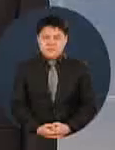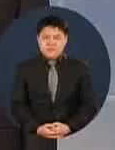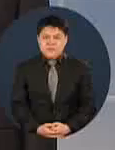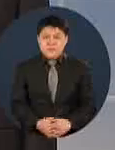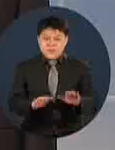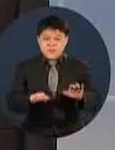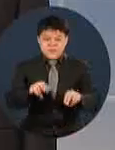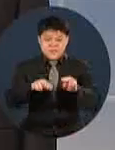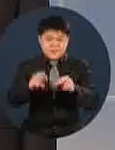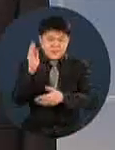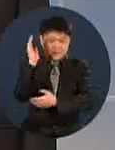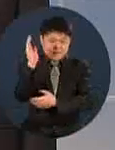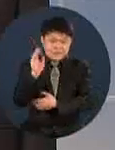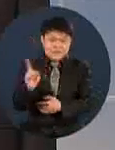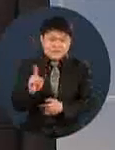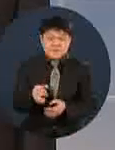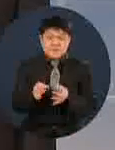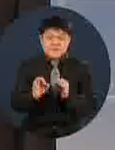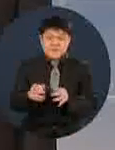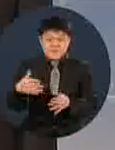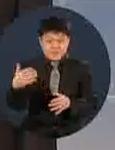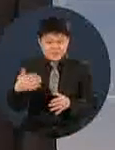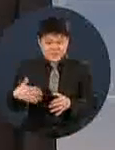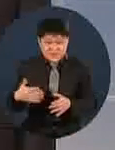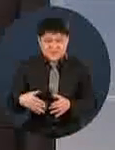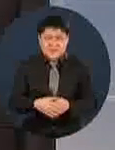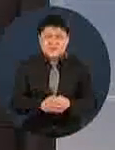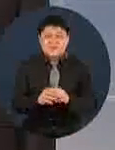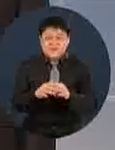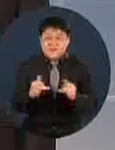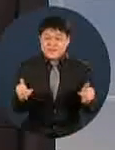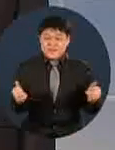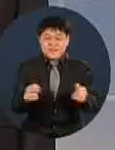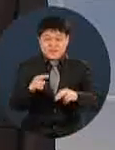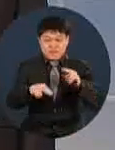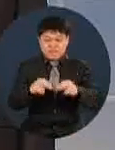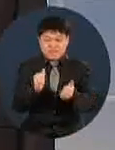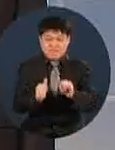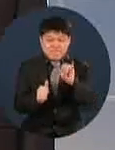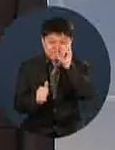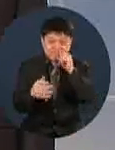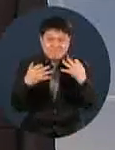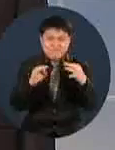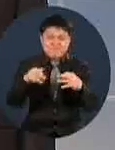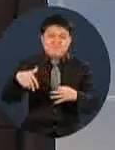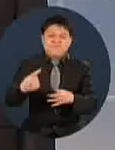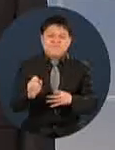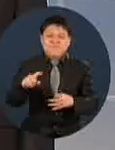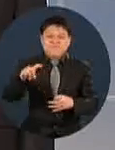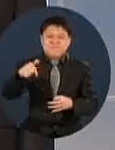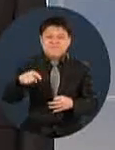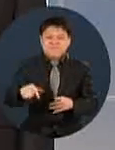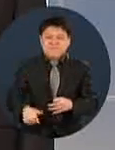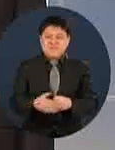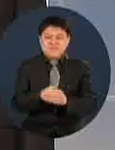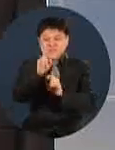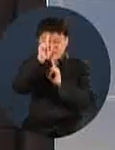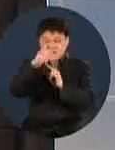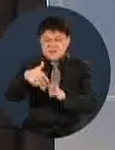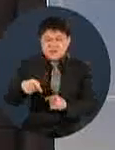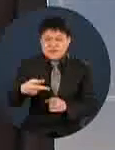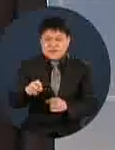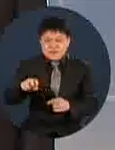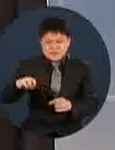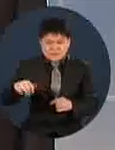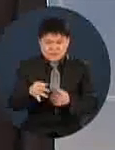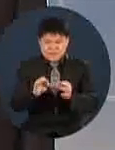네, 오늘의 수담 시간에는 아마 유전자끼리의 네, 대결인데요. 네, 오늘은 호수의 가족입니다. 네, 김종국 아마 6단 대 이철민 아마 6단의